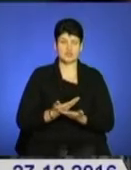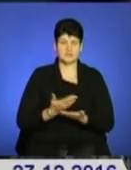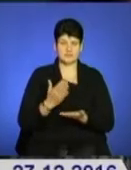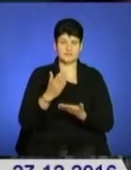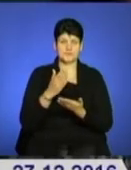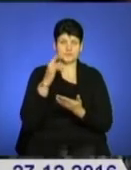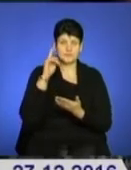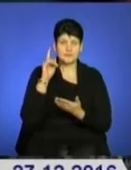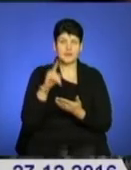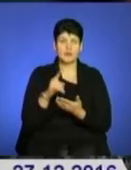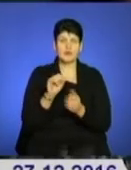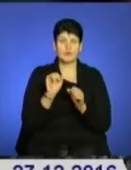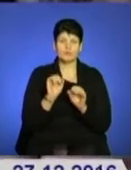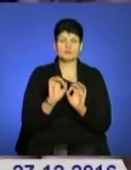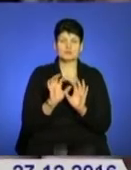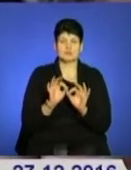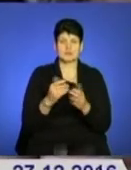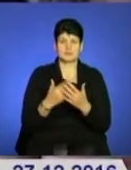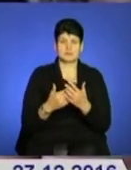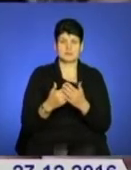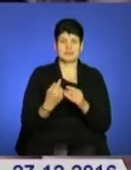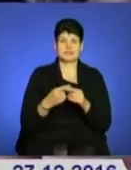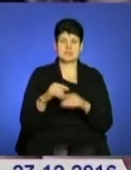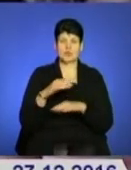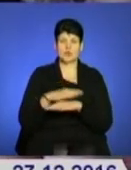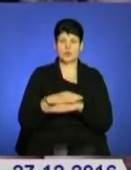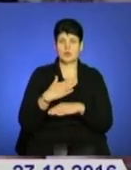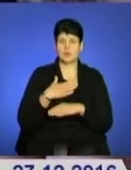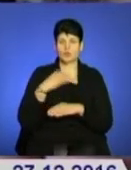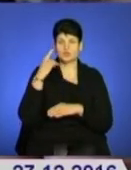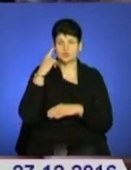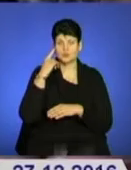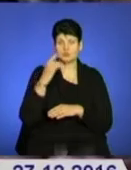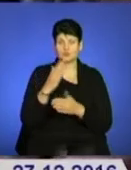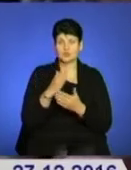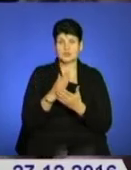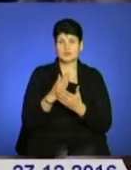дітям навести такі яскраві приклади. Даний урок, на мою думку, є дуже